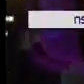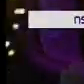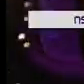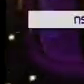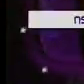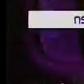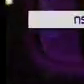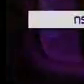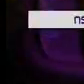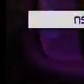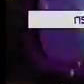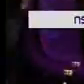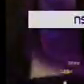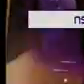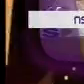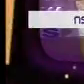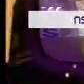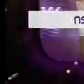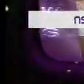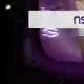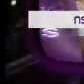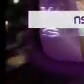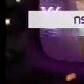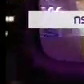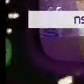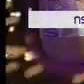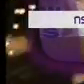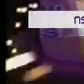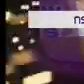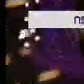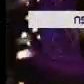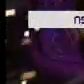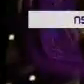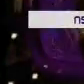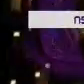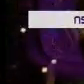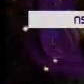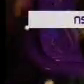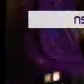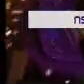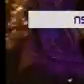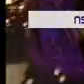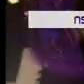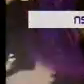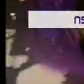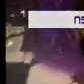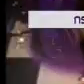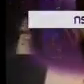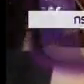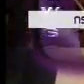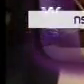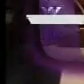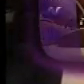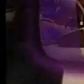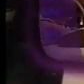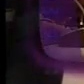ที่ประชุมรัฐมนตรีสาธารณสุขอาเซียนได้กรอบข้อตกลงกระชับความร่วมมือในการช่วยเหลือสมาชิกป้องกันการระบาดของโรคไข้หวัด